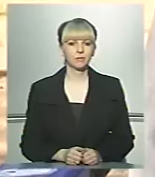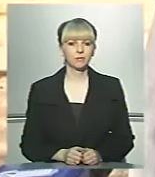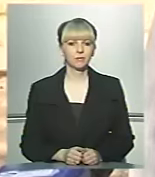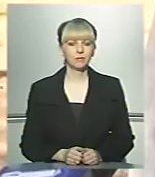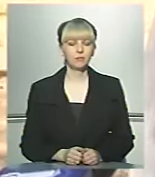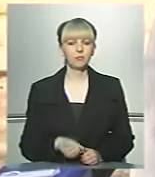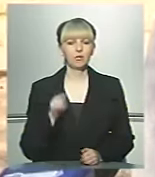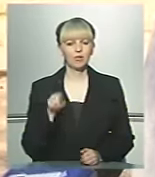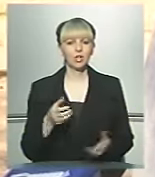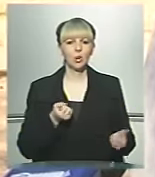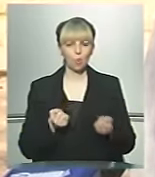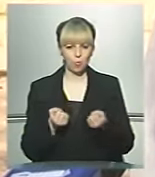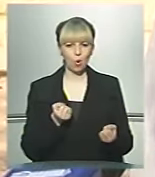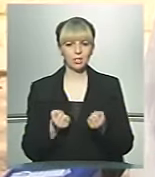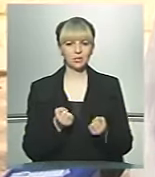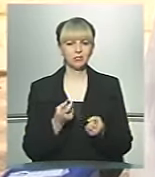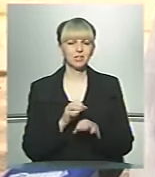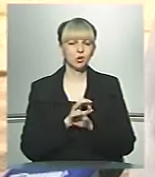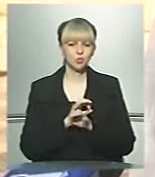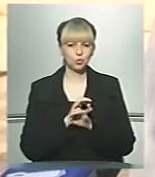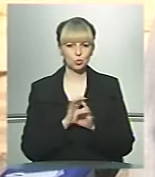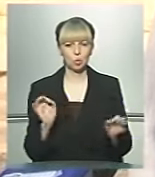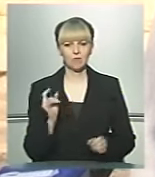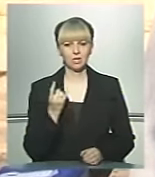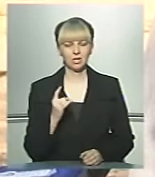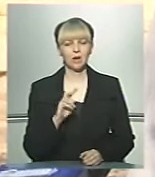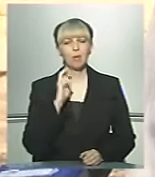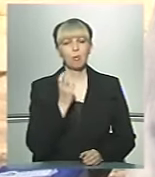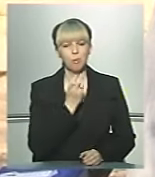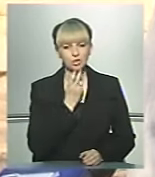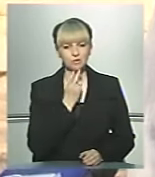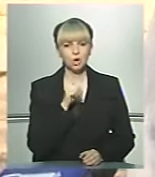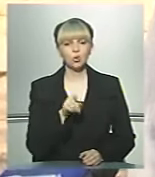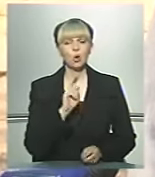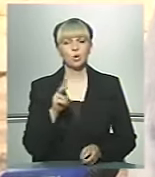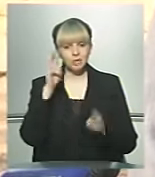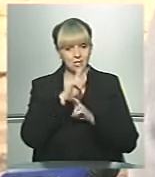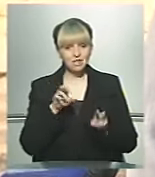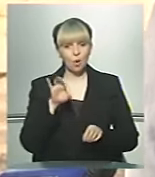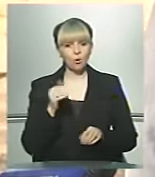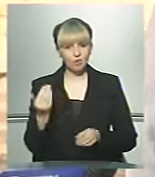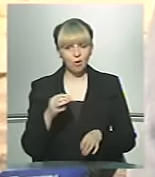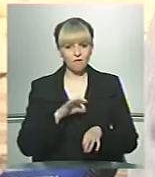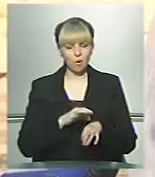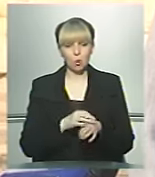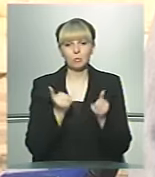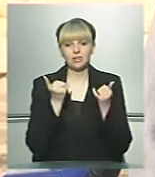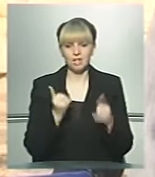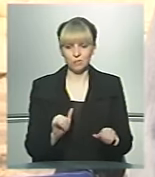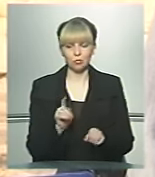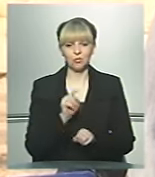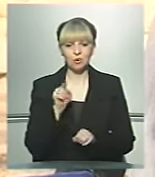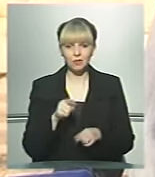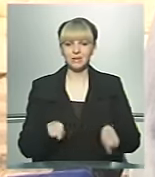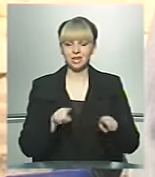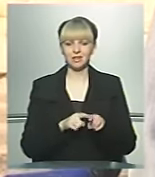Він бореться. Він настільки чудова дитина, посміхається. Той, хто не знає про його хворобу, дивується, що він